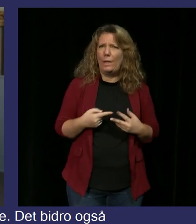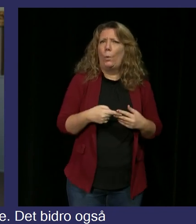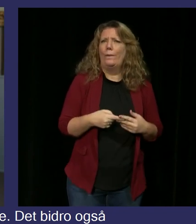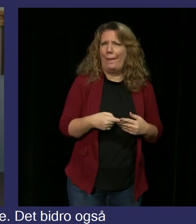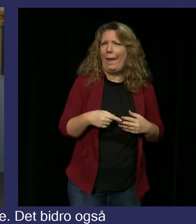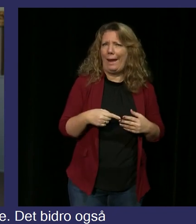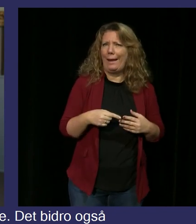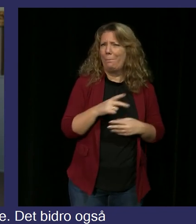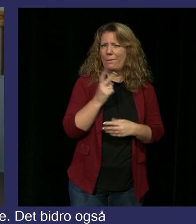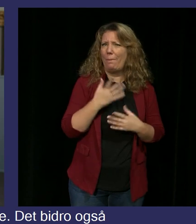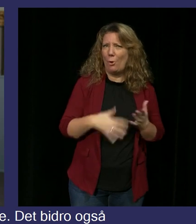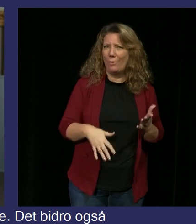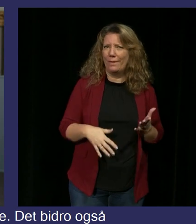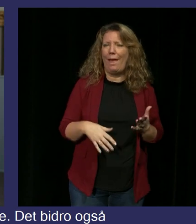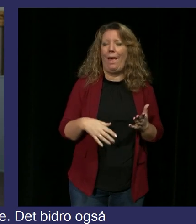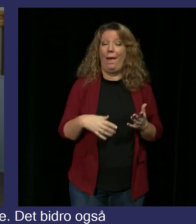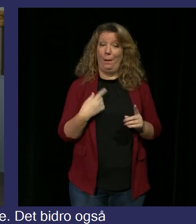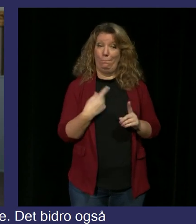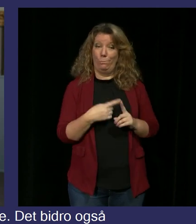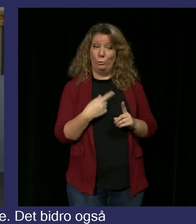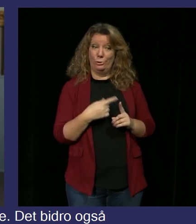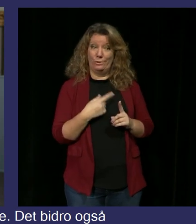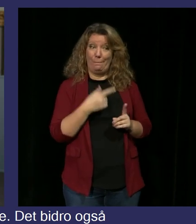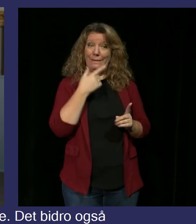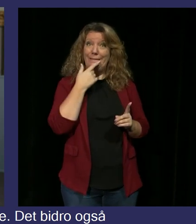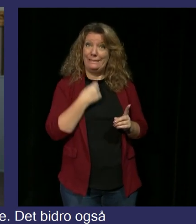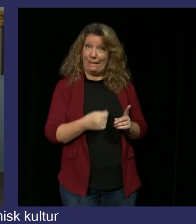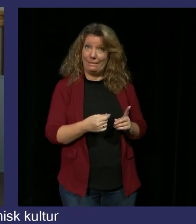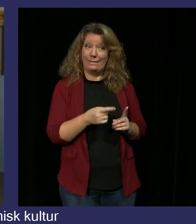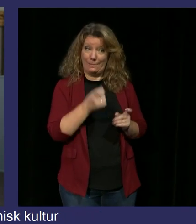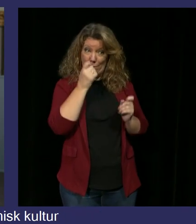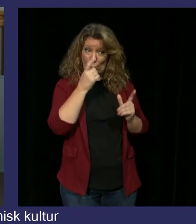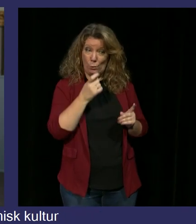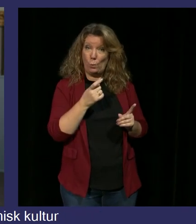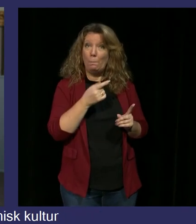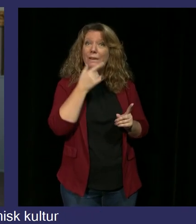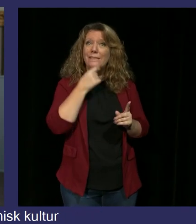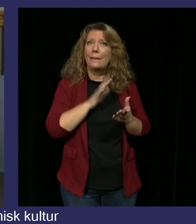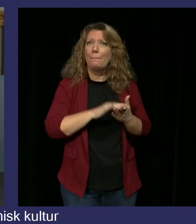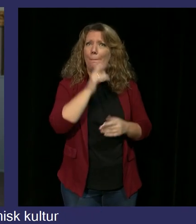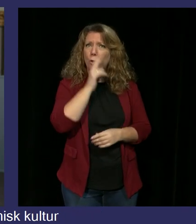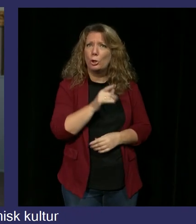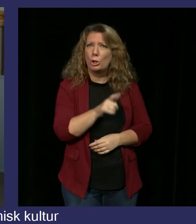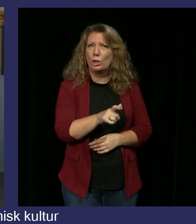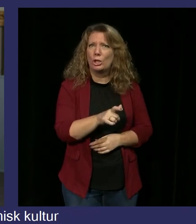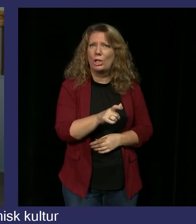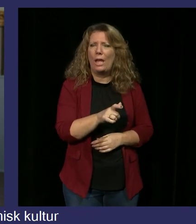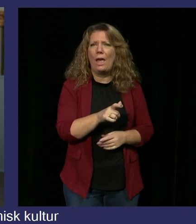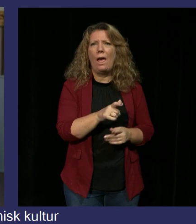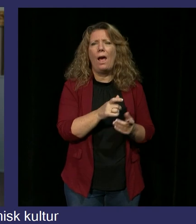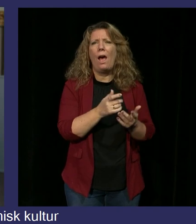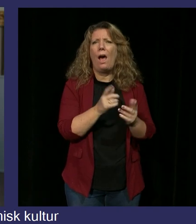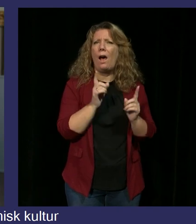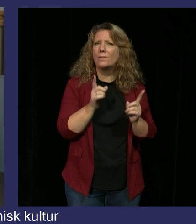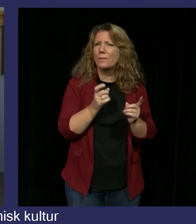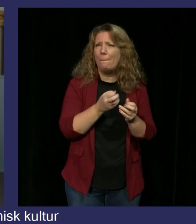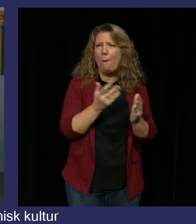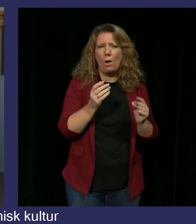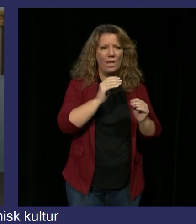en måte ble kjent med deler av kulturen min på nytt, fordi at det er jo mange nyanser